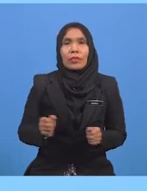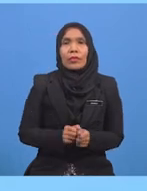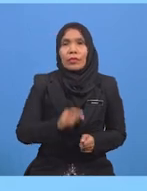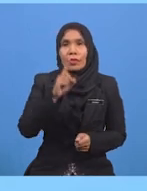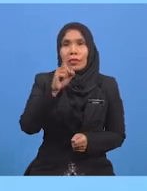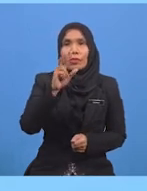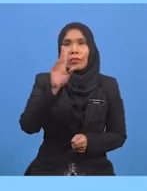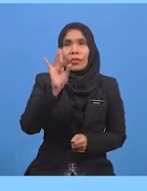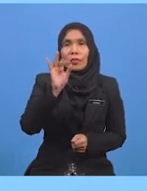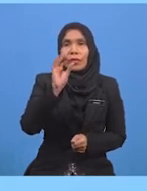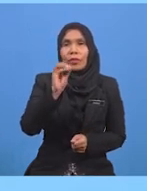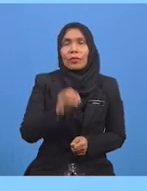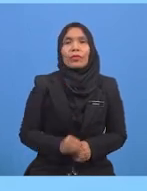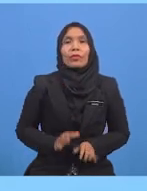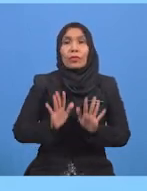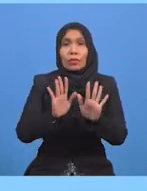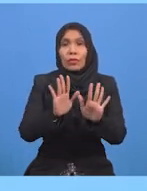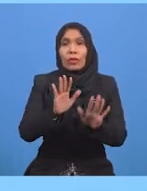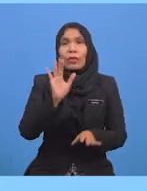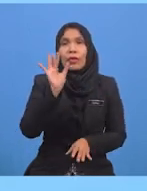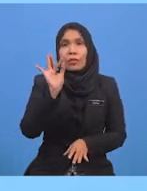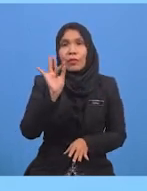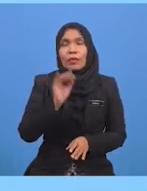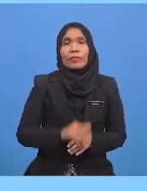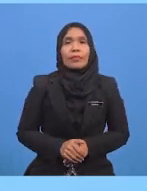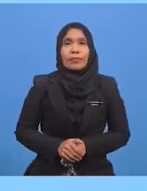180 darjah tolak 8